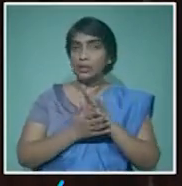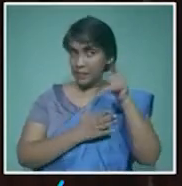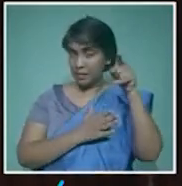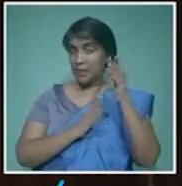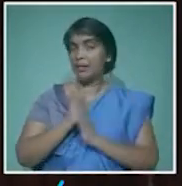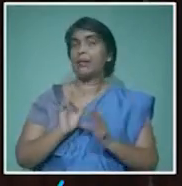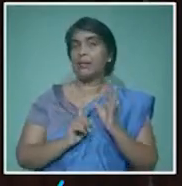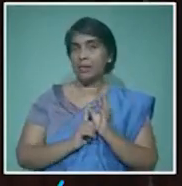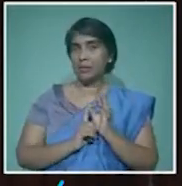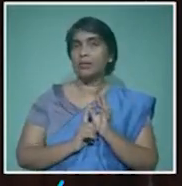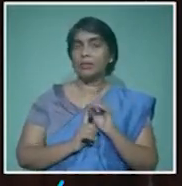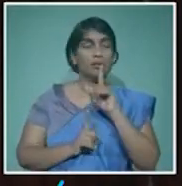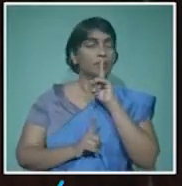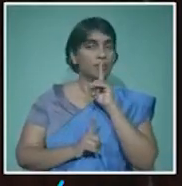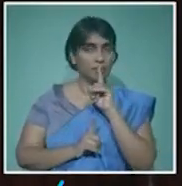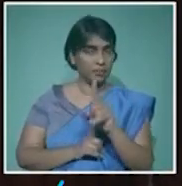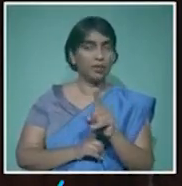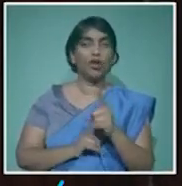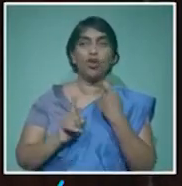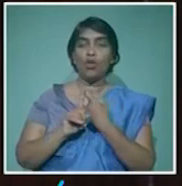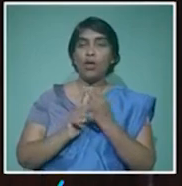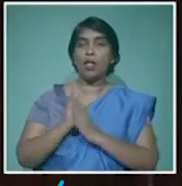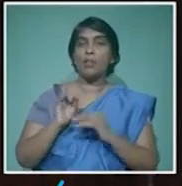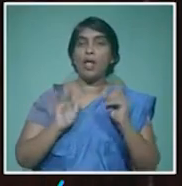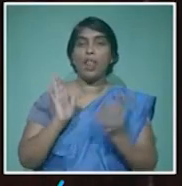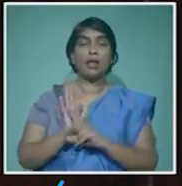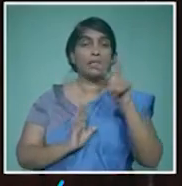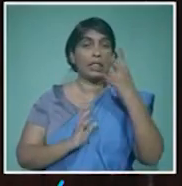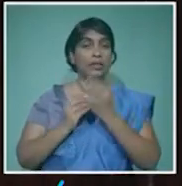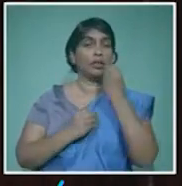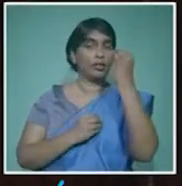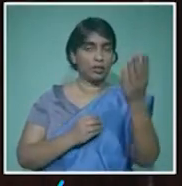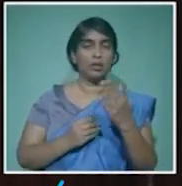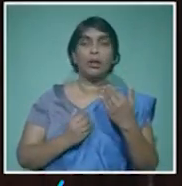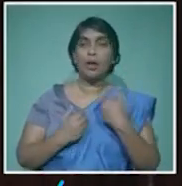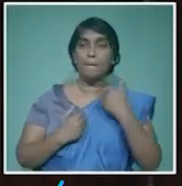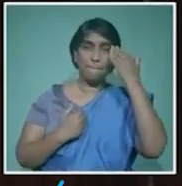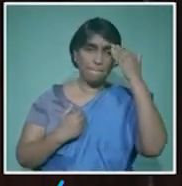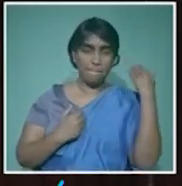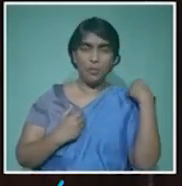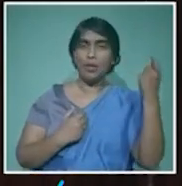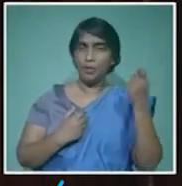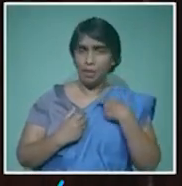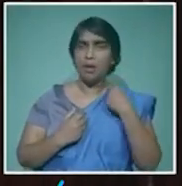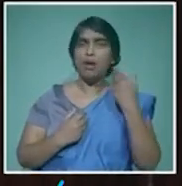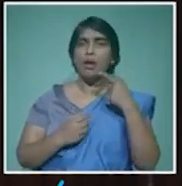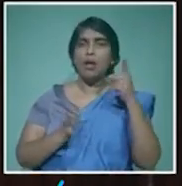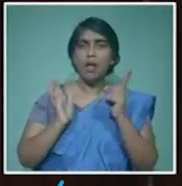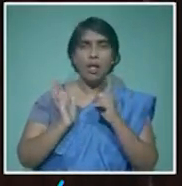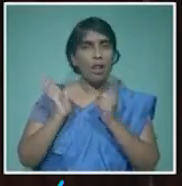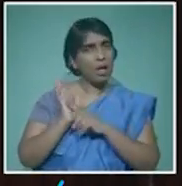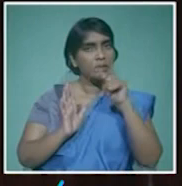වීරක්කොඩි මන්ත්‍රීතුමා ප්‍රකාශ කරනවා පෝට්ටේ මන්ත්‍රීවරුන්ට ලක්ෂ 200ක් දුන්නයි කියලා. මගේ අම්මා මට කතා කරලා මගෙන් අහනවා පුතේ වා